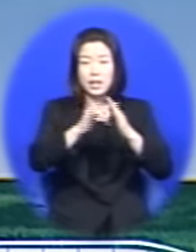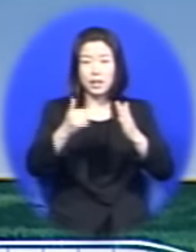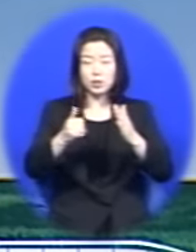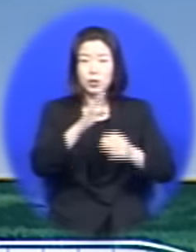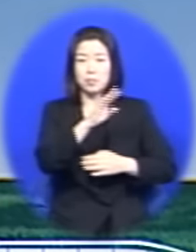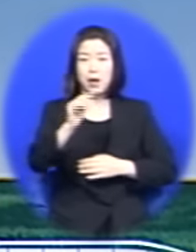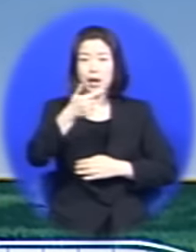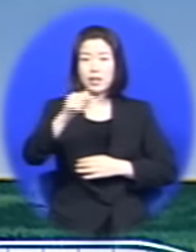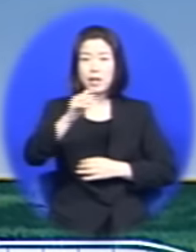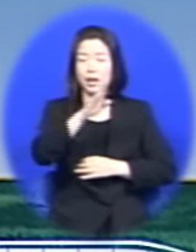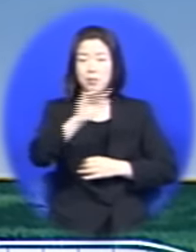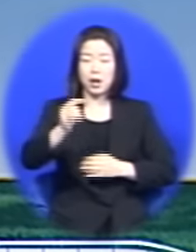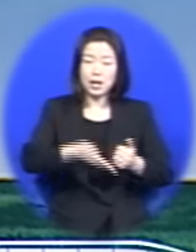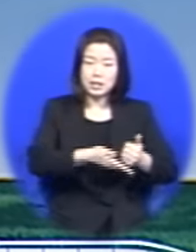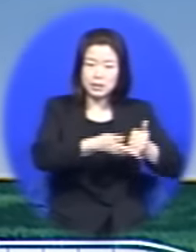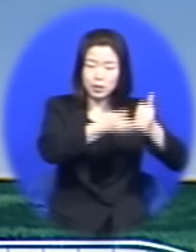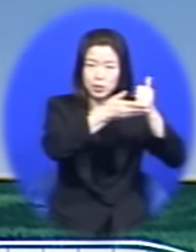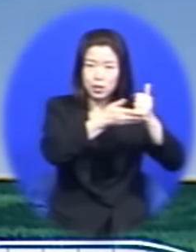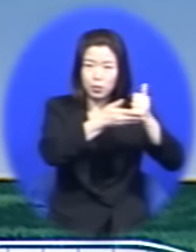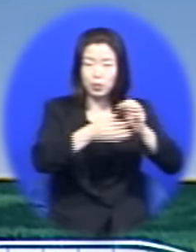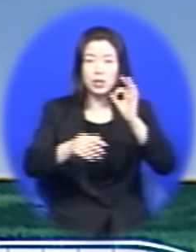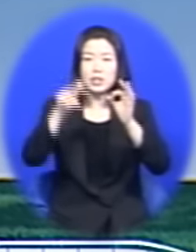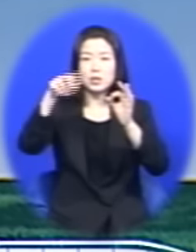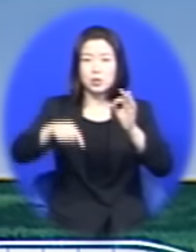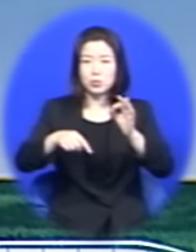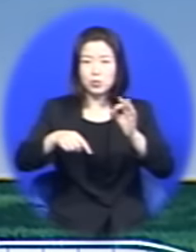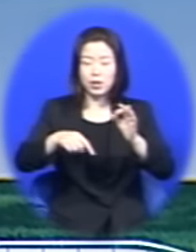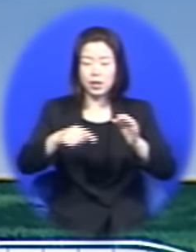바나바를 섬기면서 10주 동안 수료한 분도 있어요.